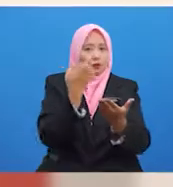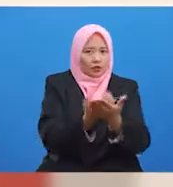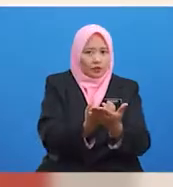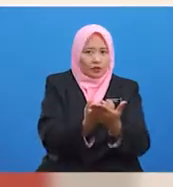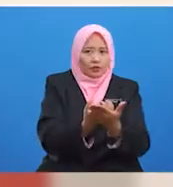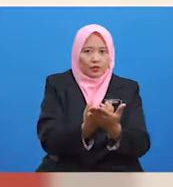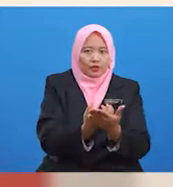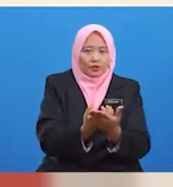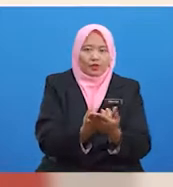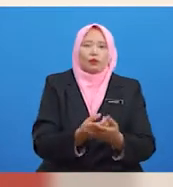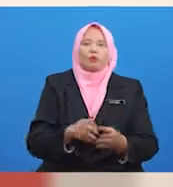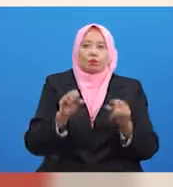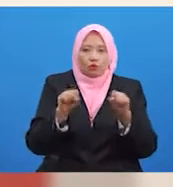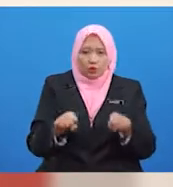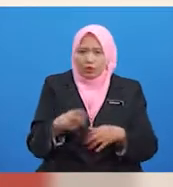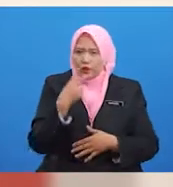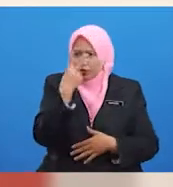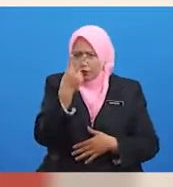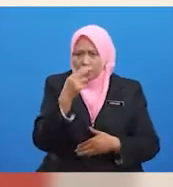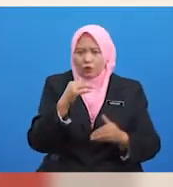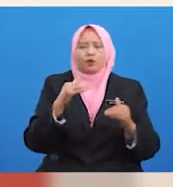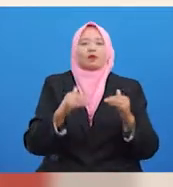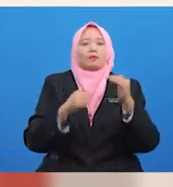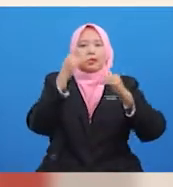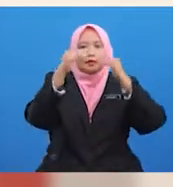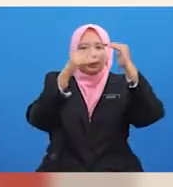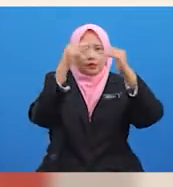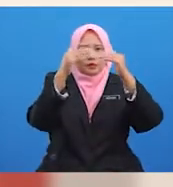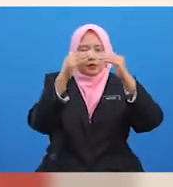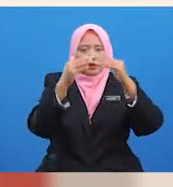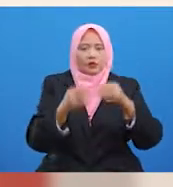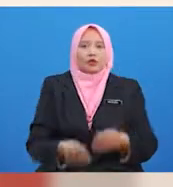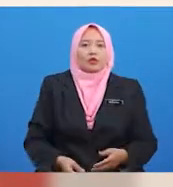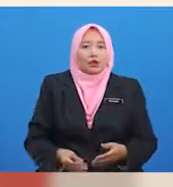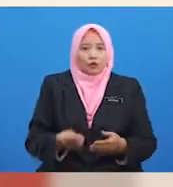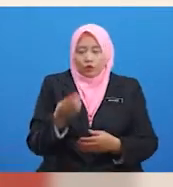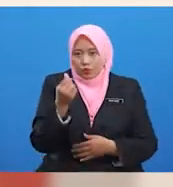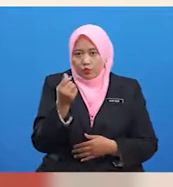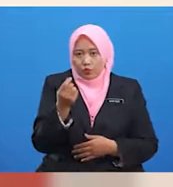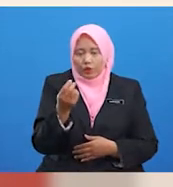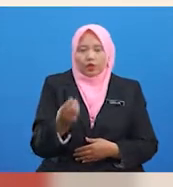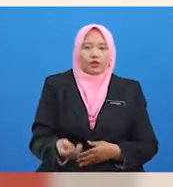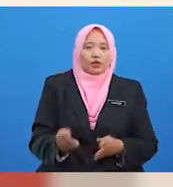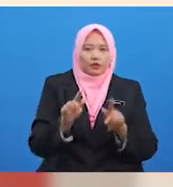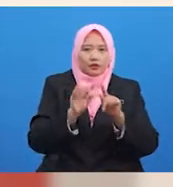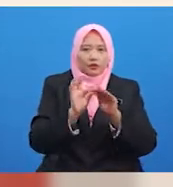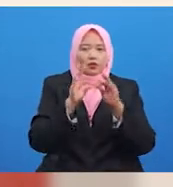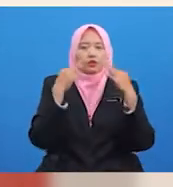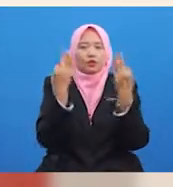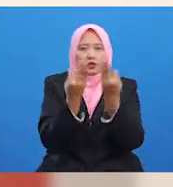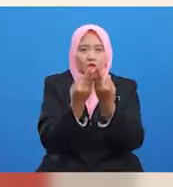melalui peningkatan jumlah pendapatan per kapita keluarga, perumahan yang